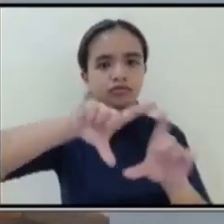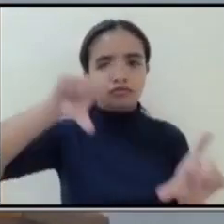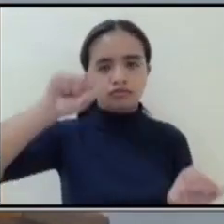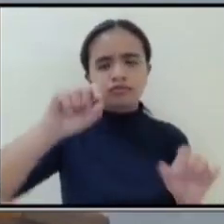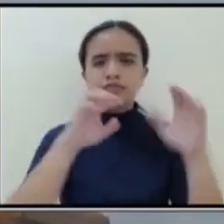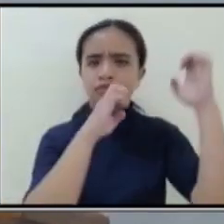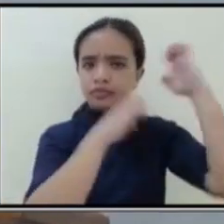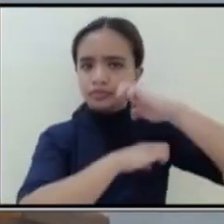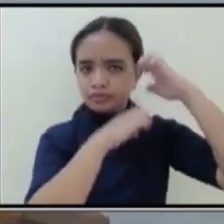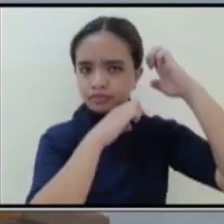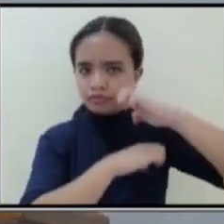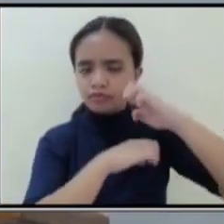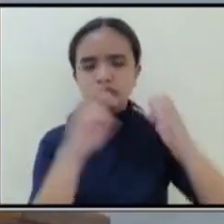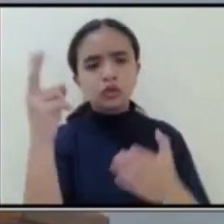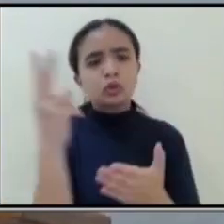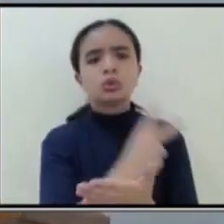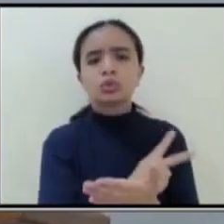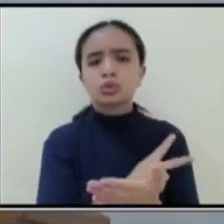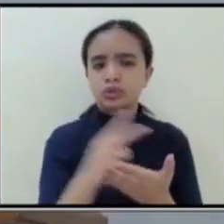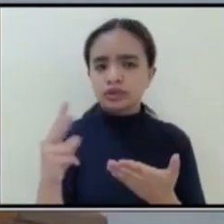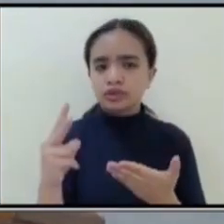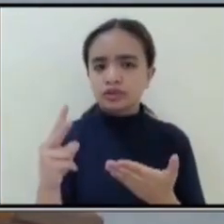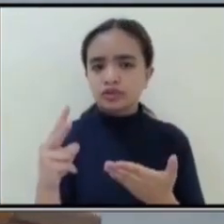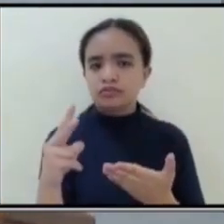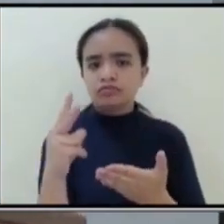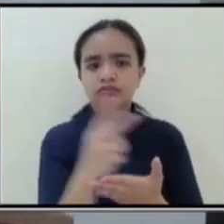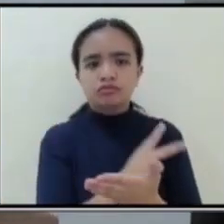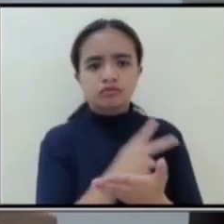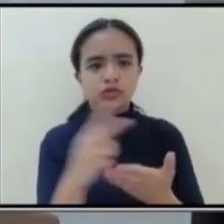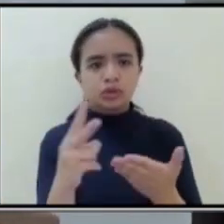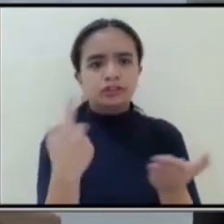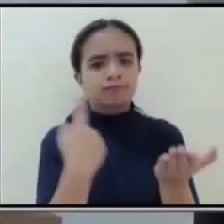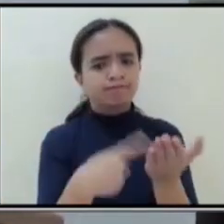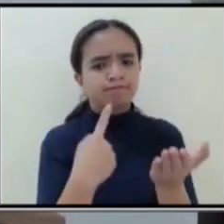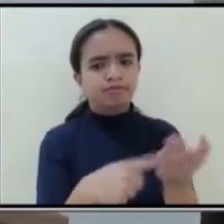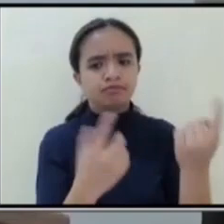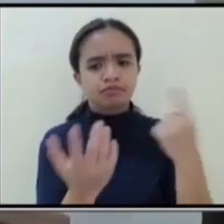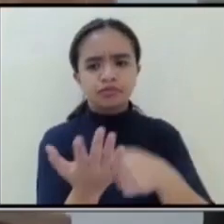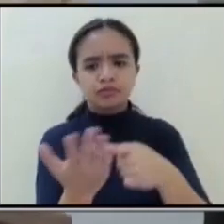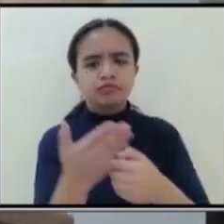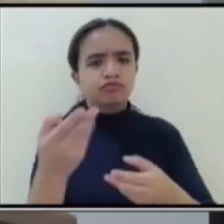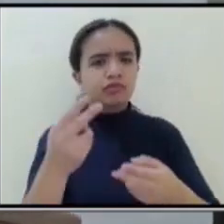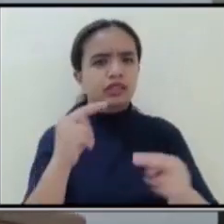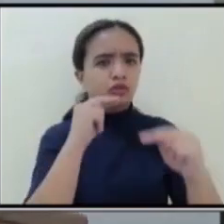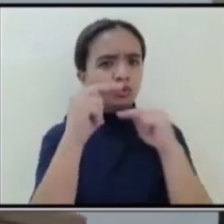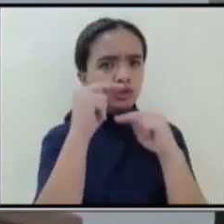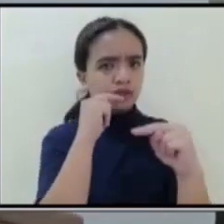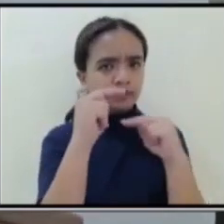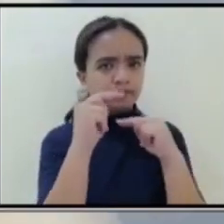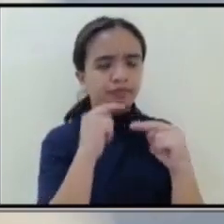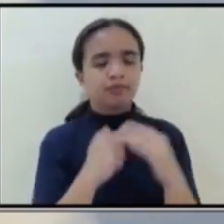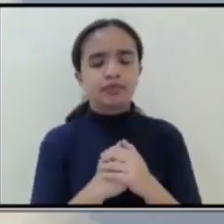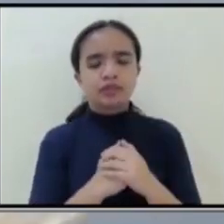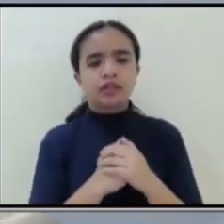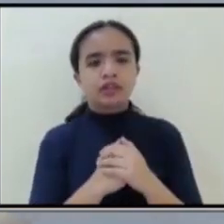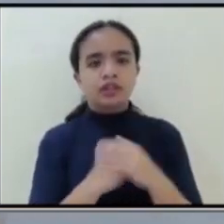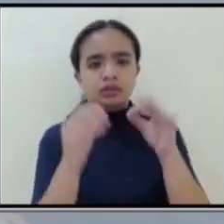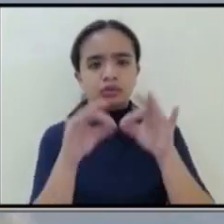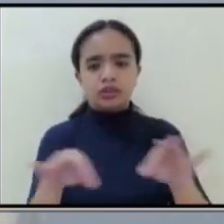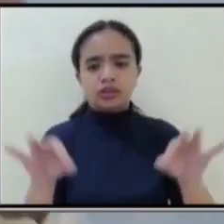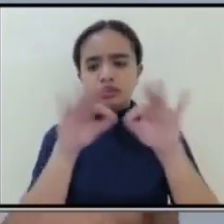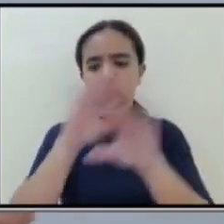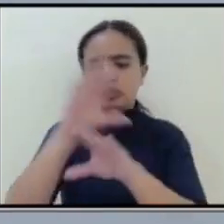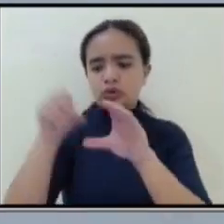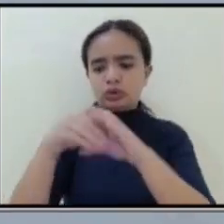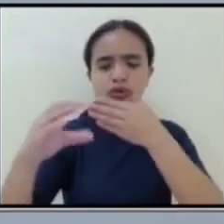two weeks of a heated debate and negotiation as far as this contract is concerned. All the